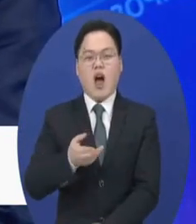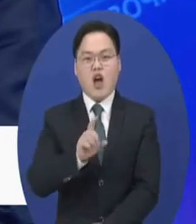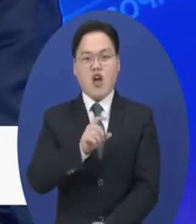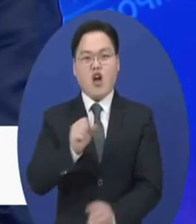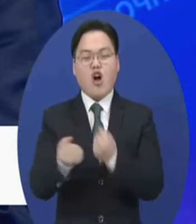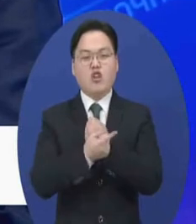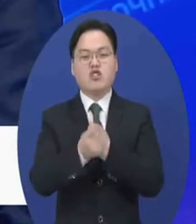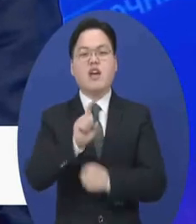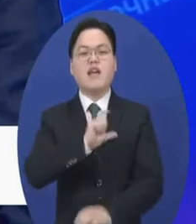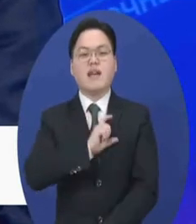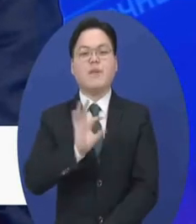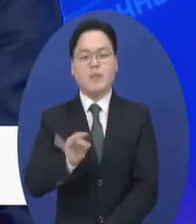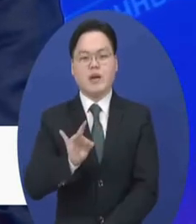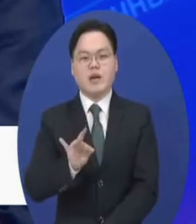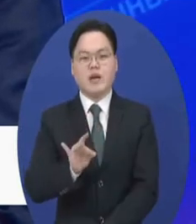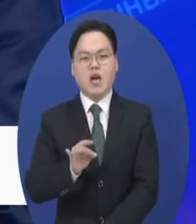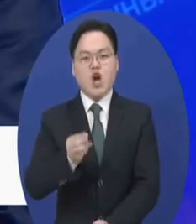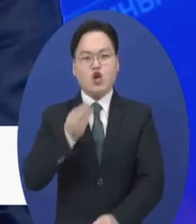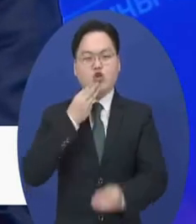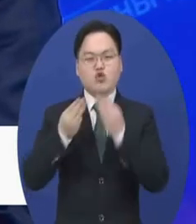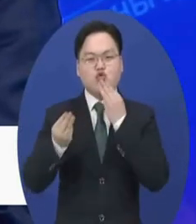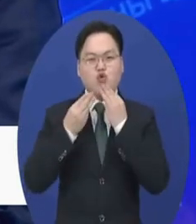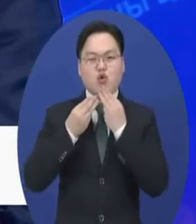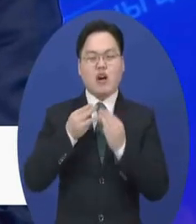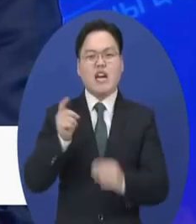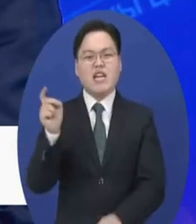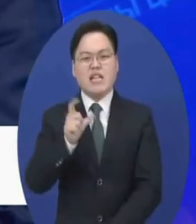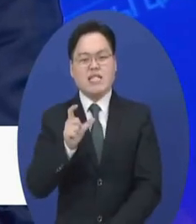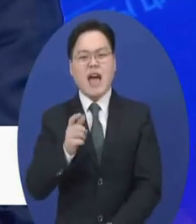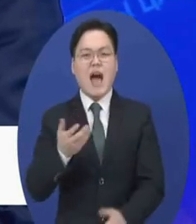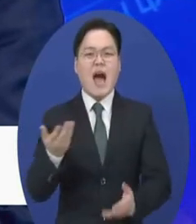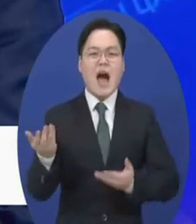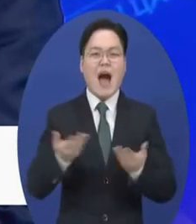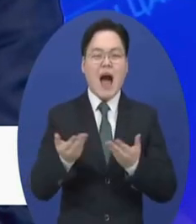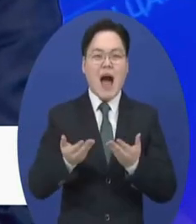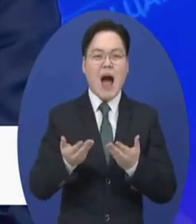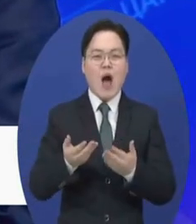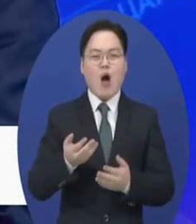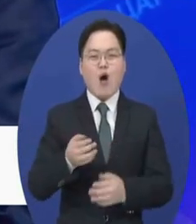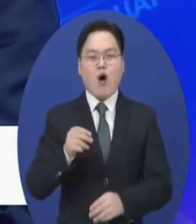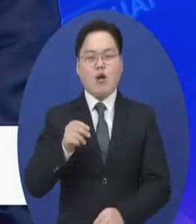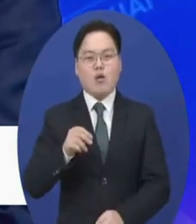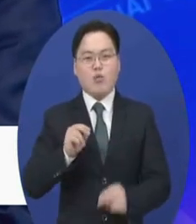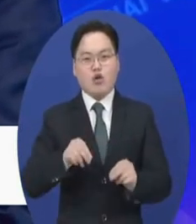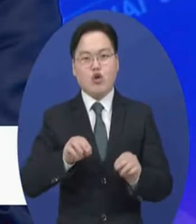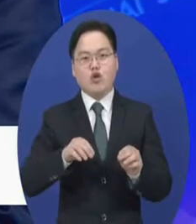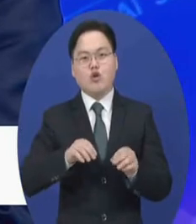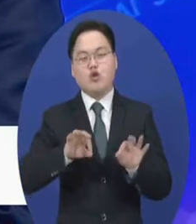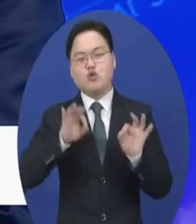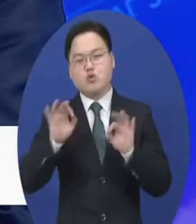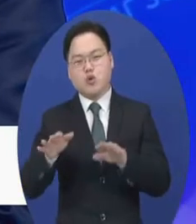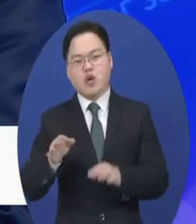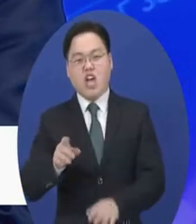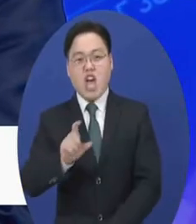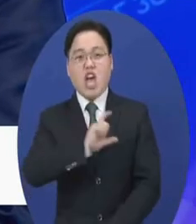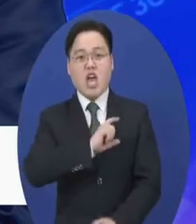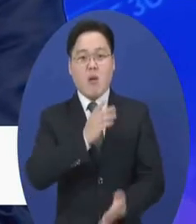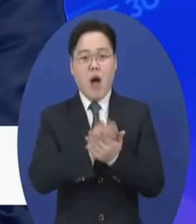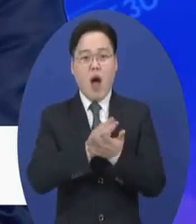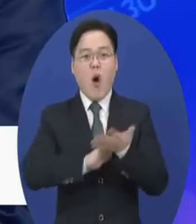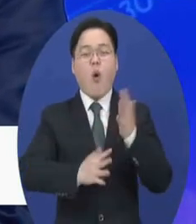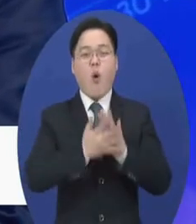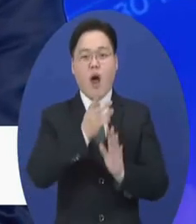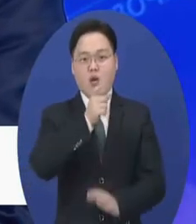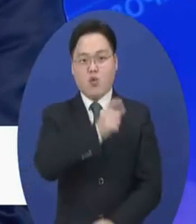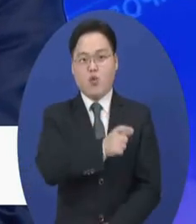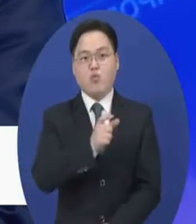гэхээр хиний шүү одоо шүүх хурлыг хизээ хаана одоо болохыг зохион байгуулдаг, хойшлуулж болдог ийм эрхтэй, хуваарлдаг